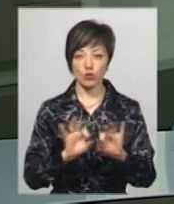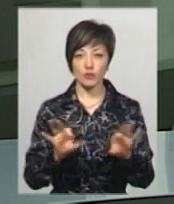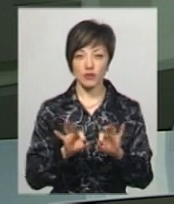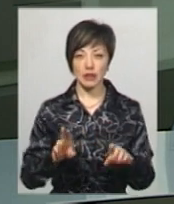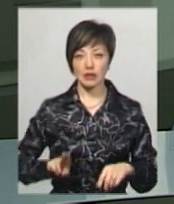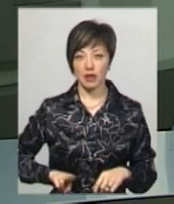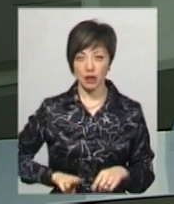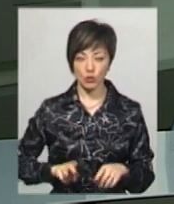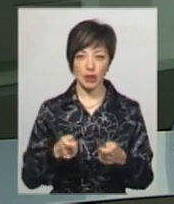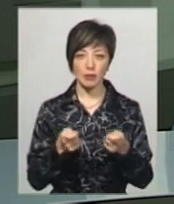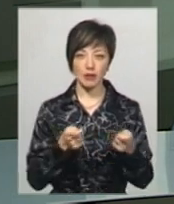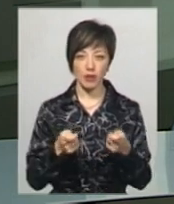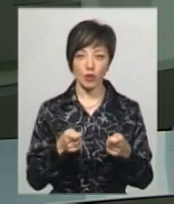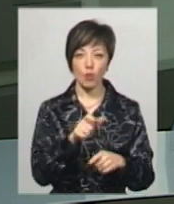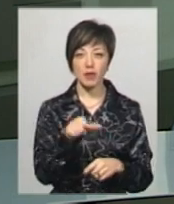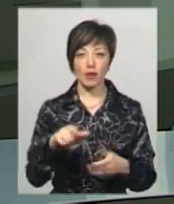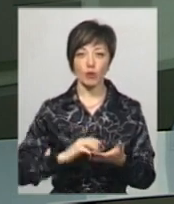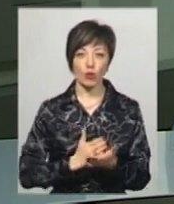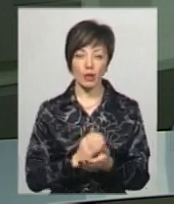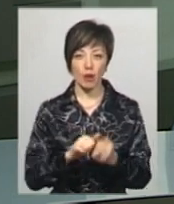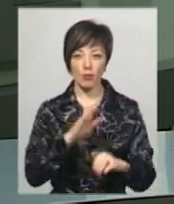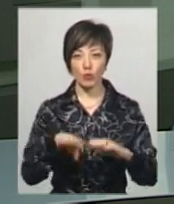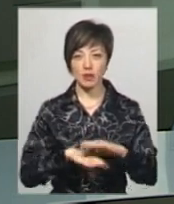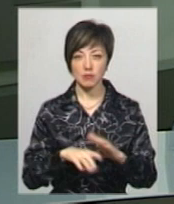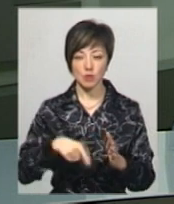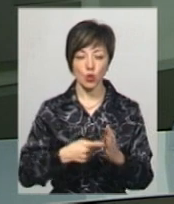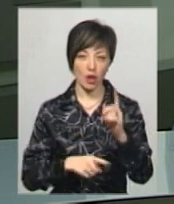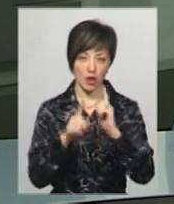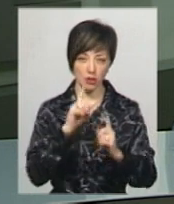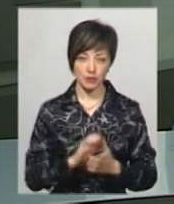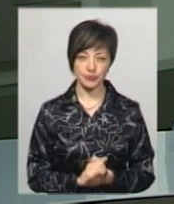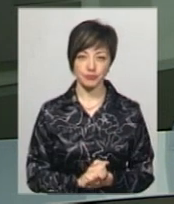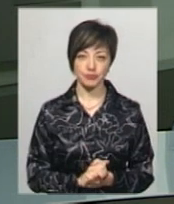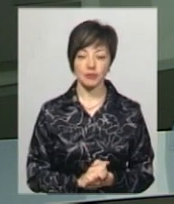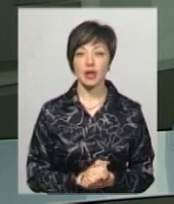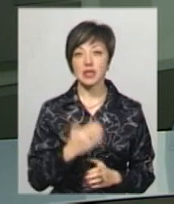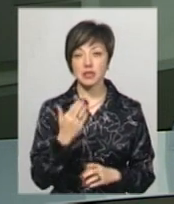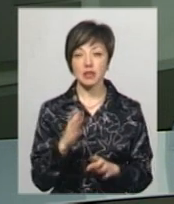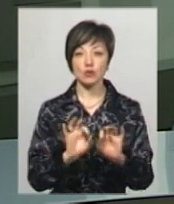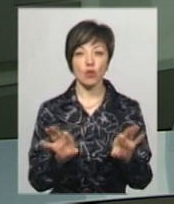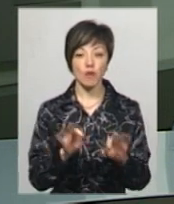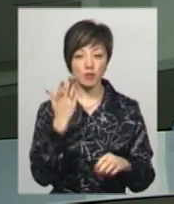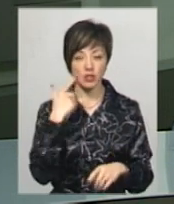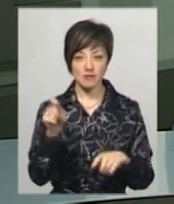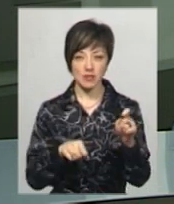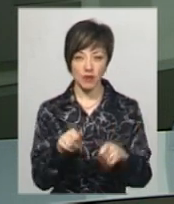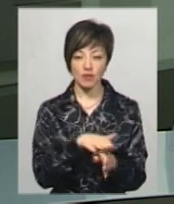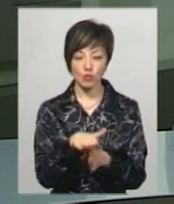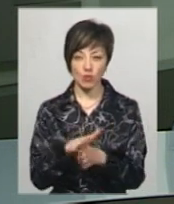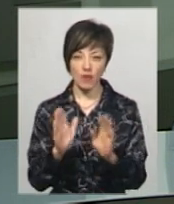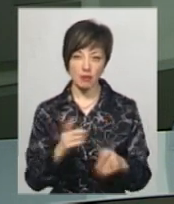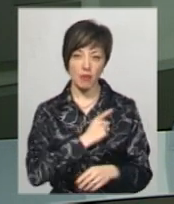розповідає директорка департаменту гуманітарної політики Кам'янець-Подільської міської ради Альона Кузема. За її словами, під час фестивалю